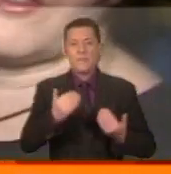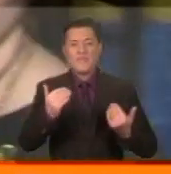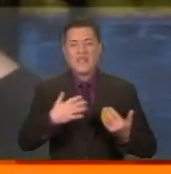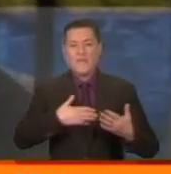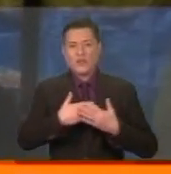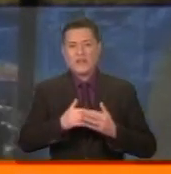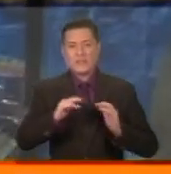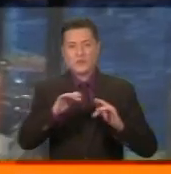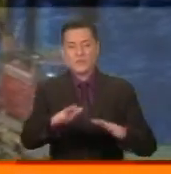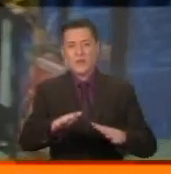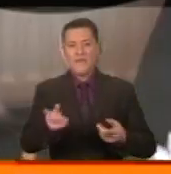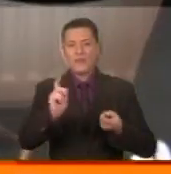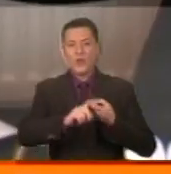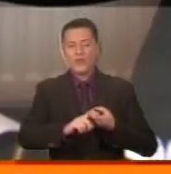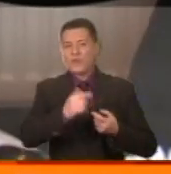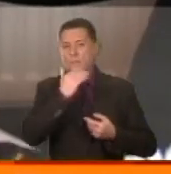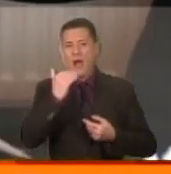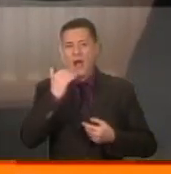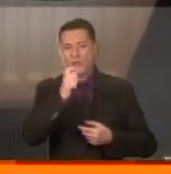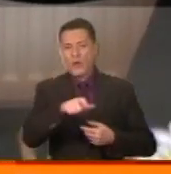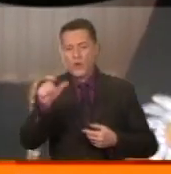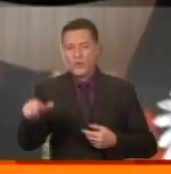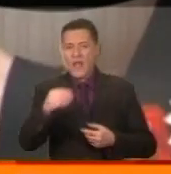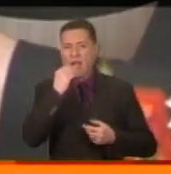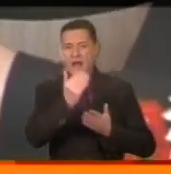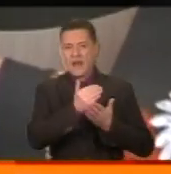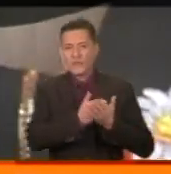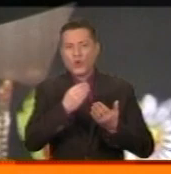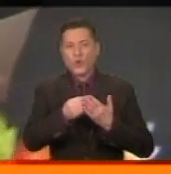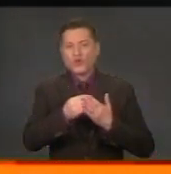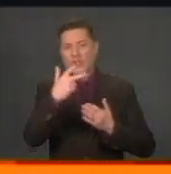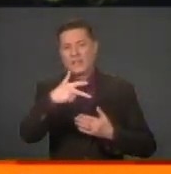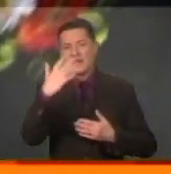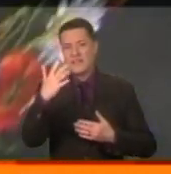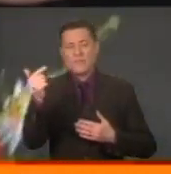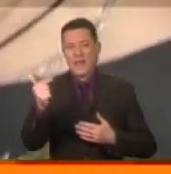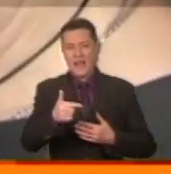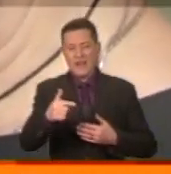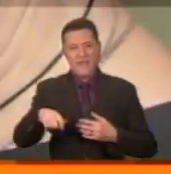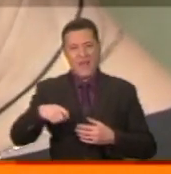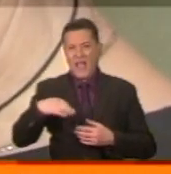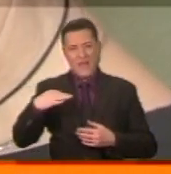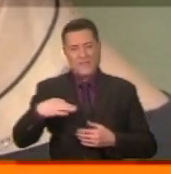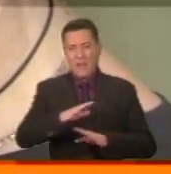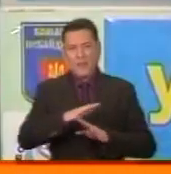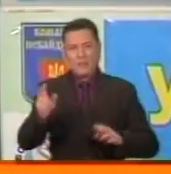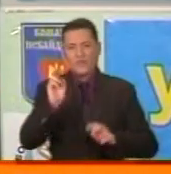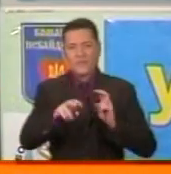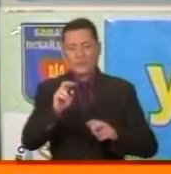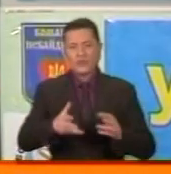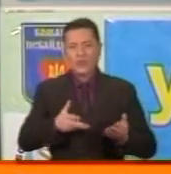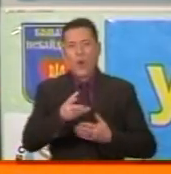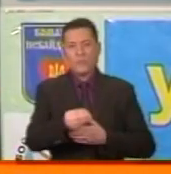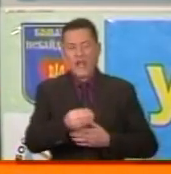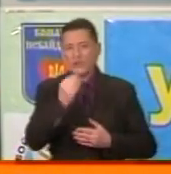справи Надії Легкобит долучилося чимало людей раціон солдата коштує 35 грн і небайдужі відвідувачі оплачують бійцям